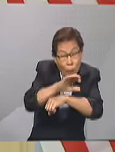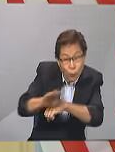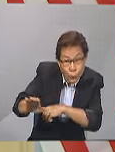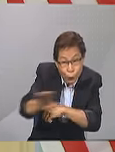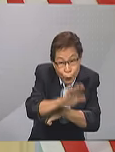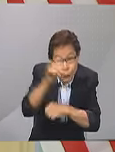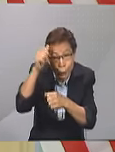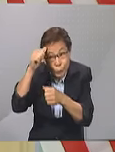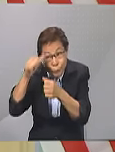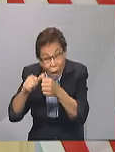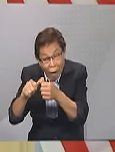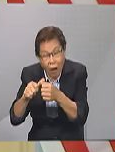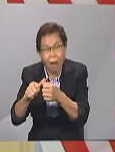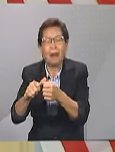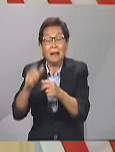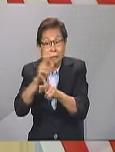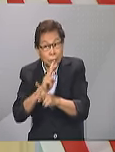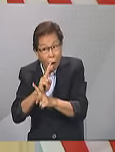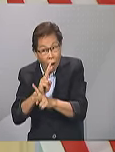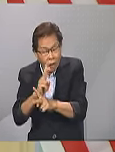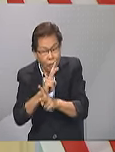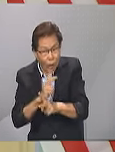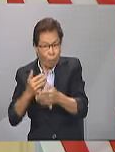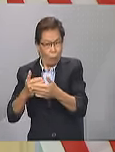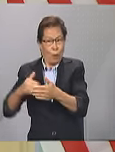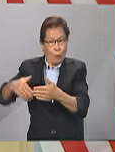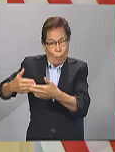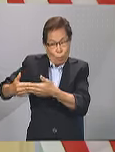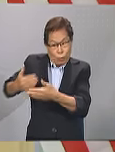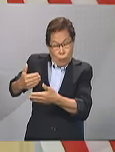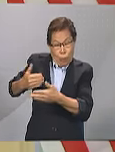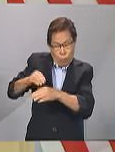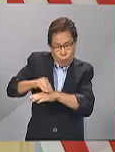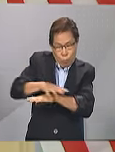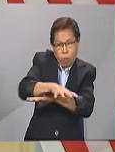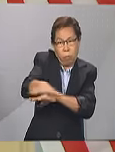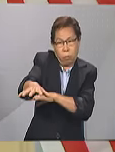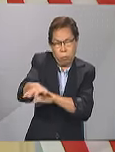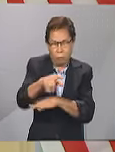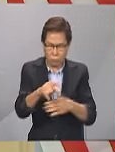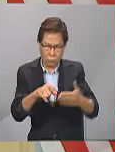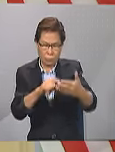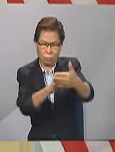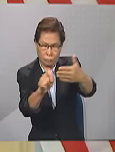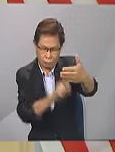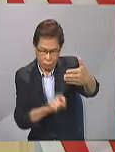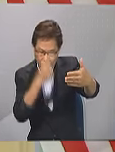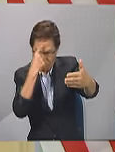sebelum menyebarkan selebaran kandungan yang diragui kesahihannya